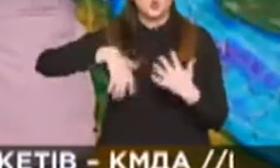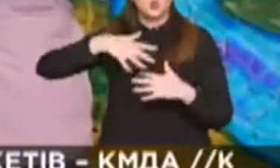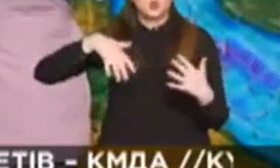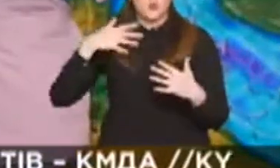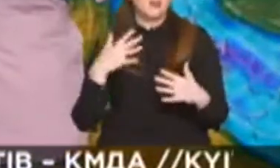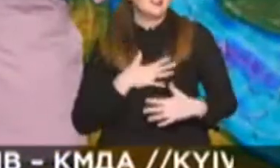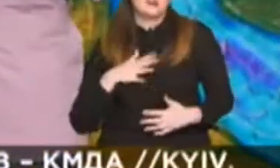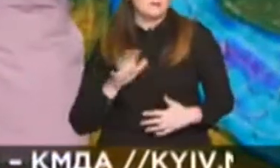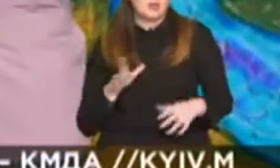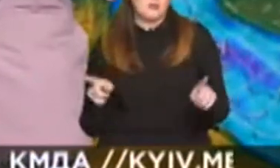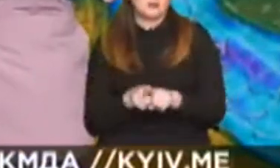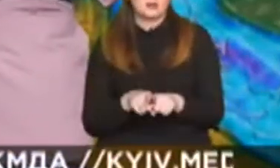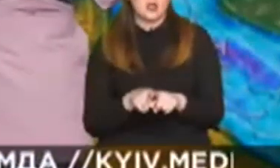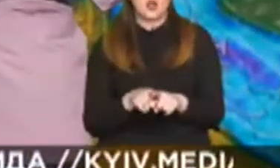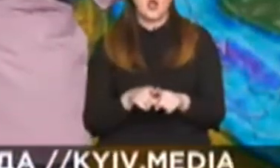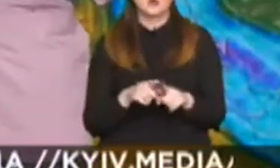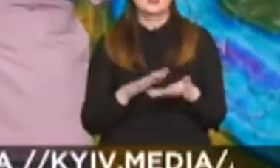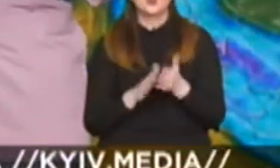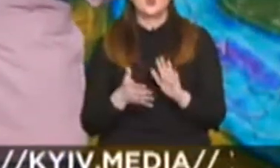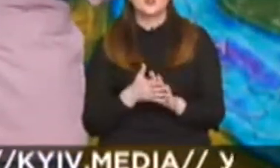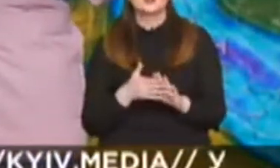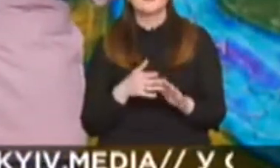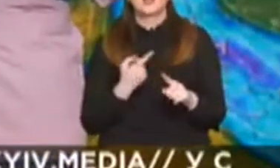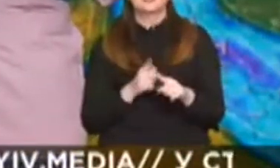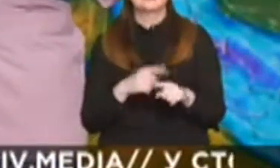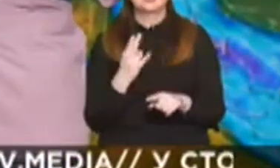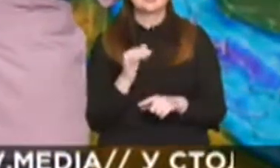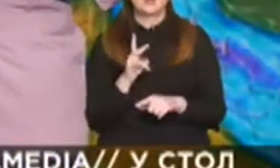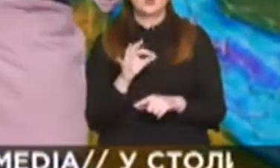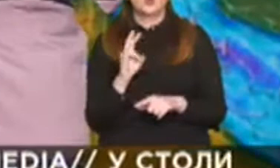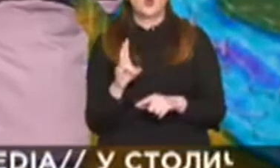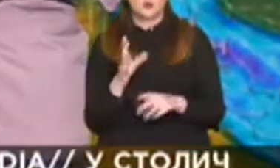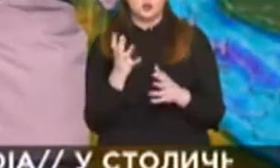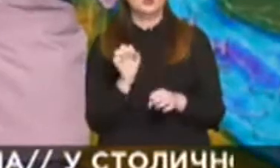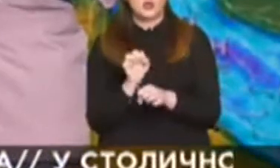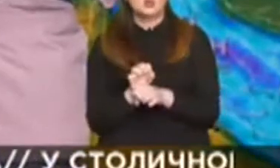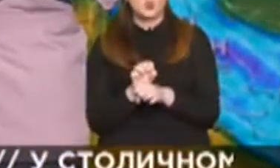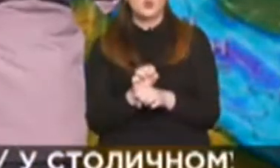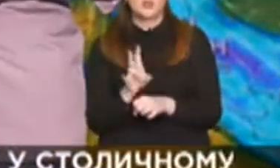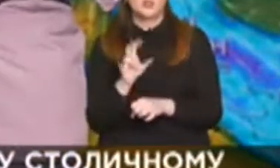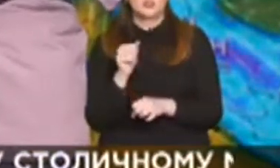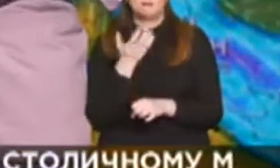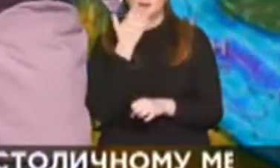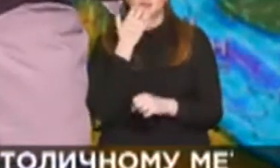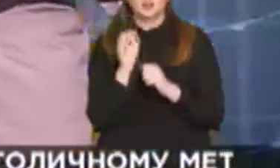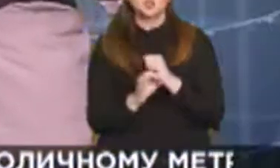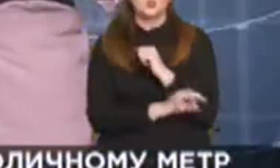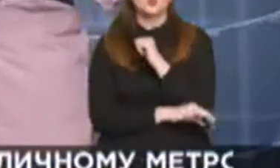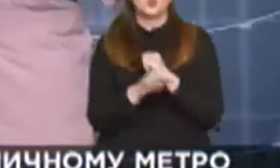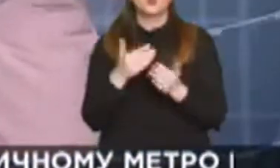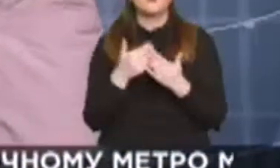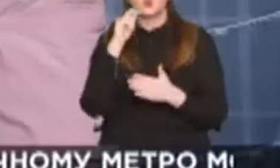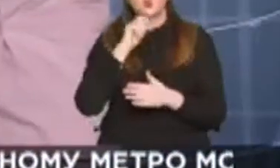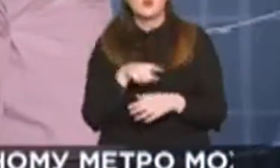Дуже неприємна така ситуація. Це за того, що ось цей циклончик, він ще стоїть все ж таки на північному сході від